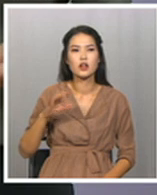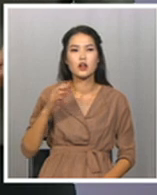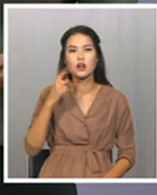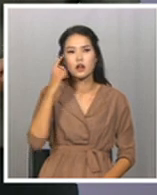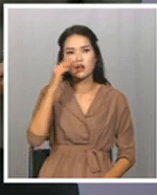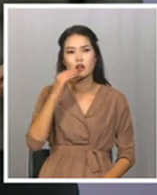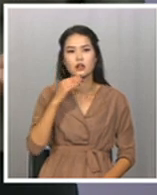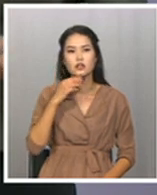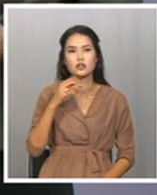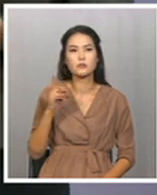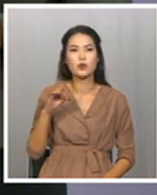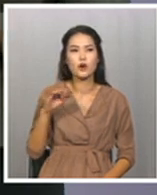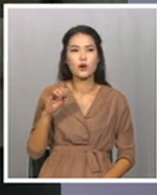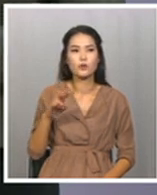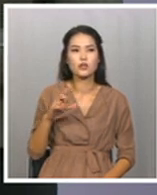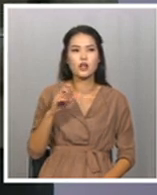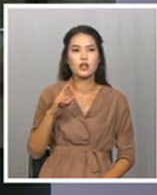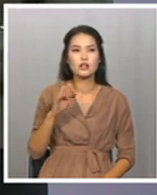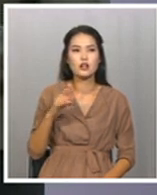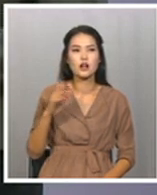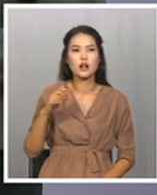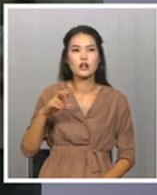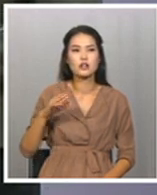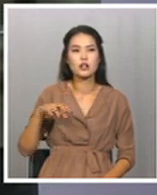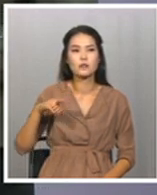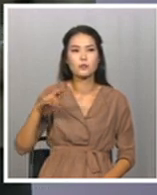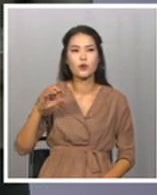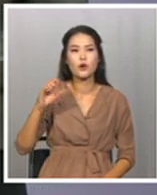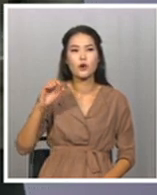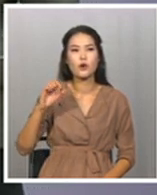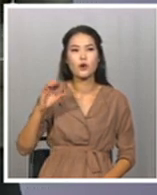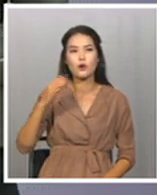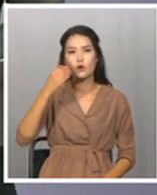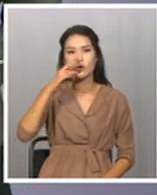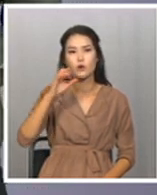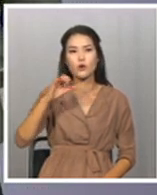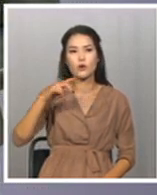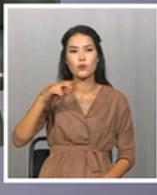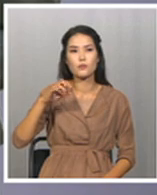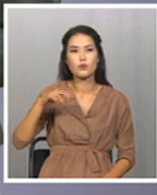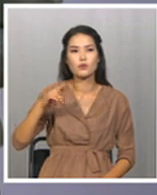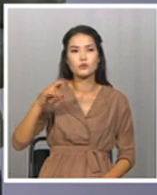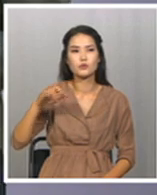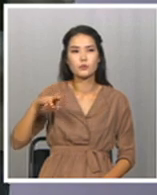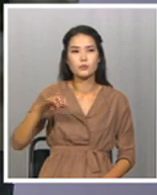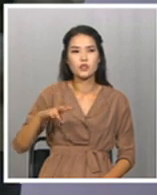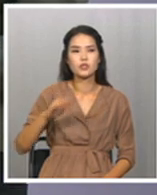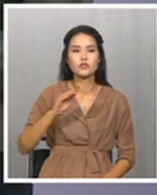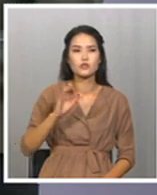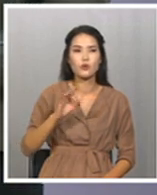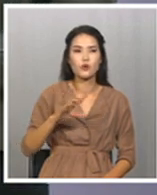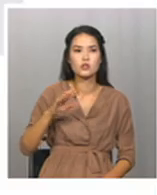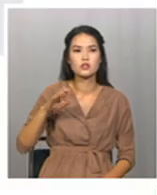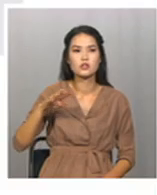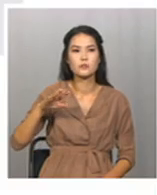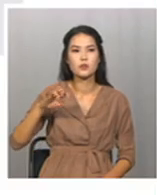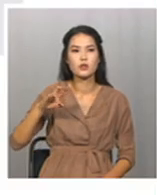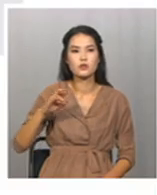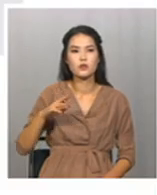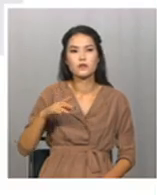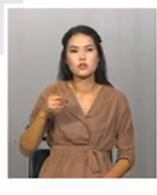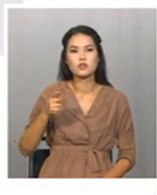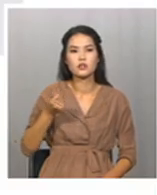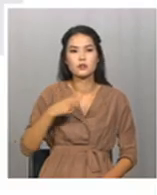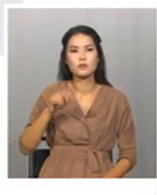герой отец Браун. Эдгар Аллан По, его сыщик Агюст Дюпен. Жорж Сименон, комиссар Мегре.